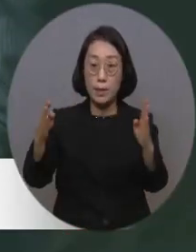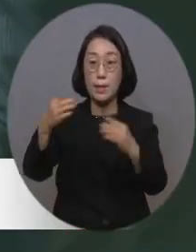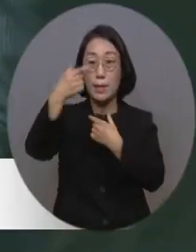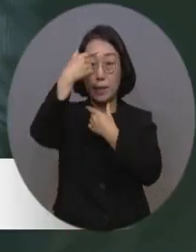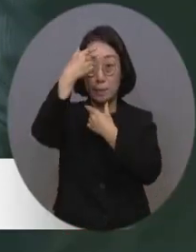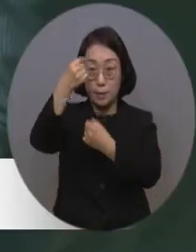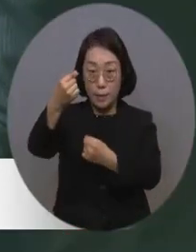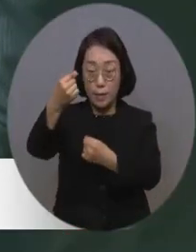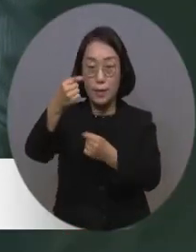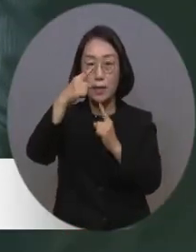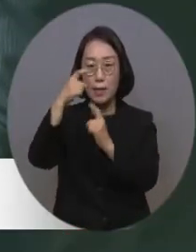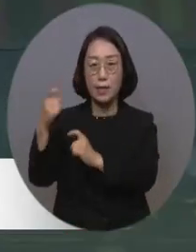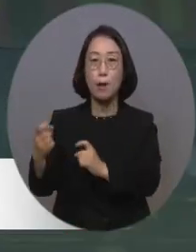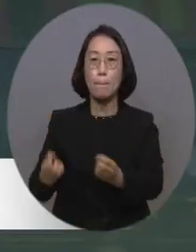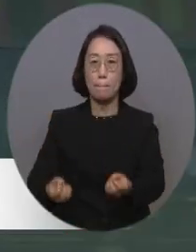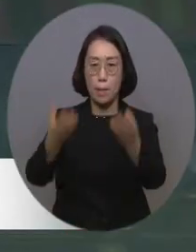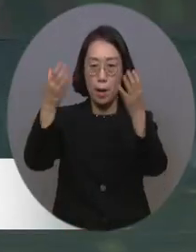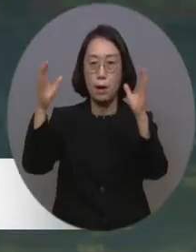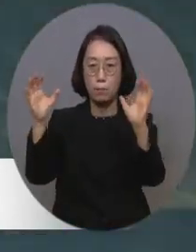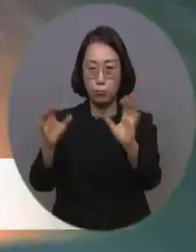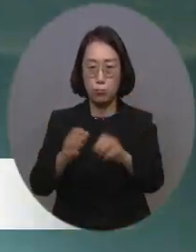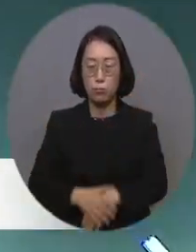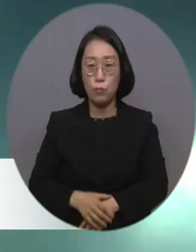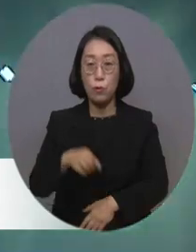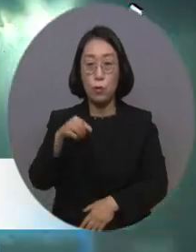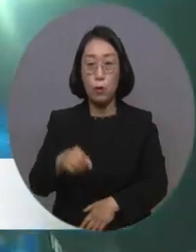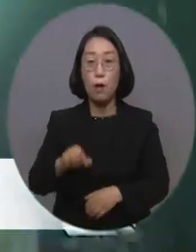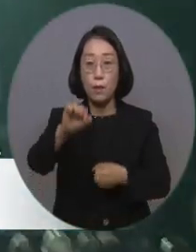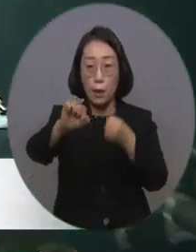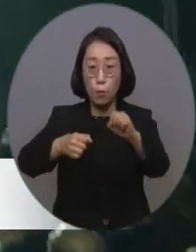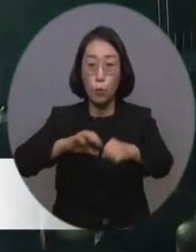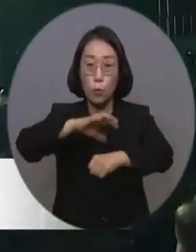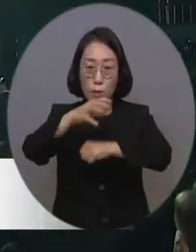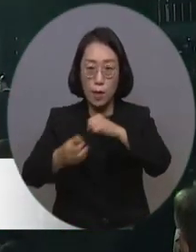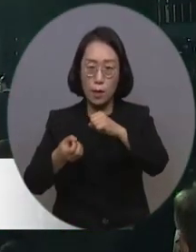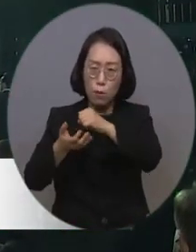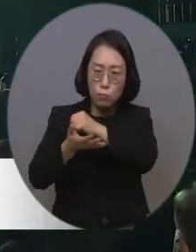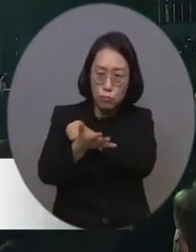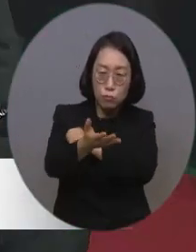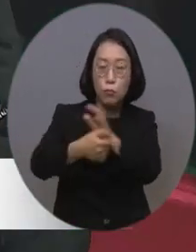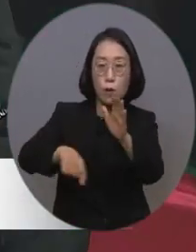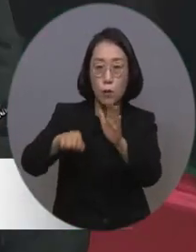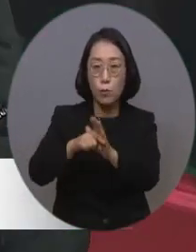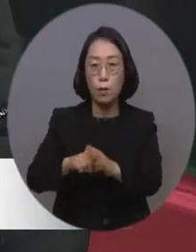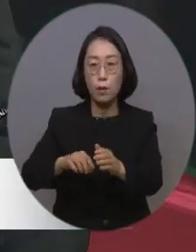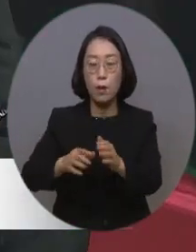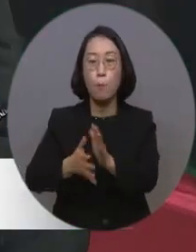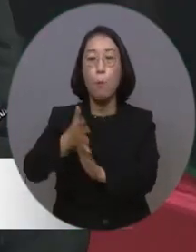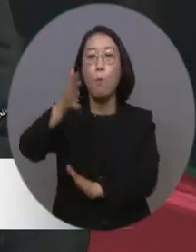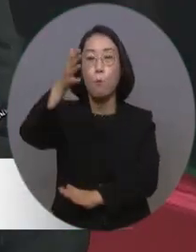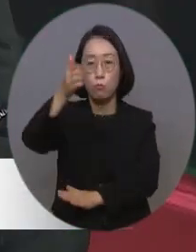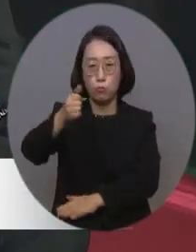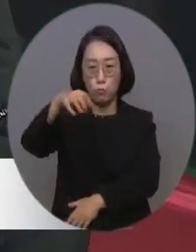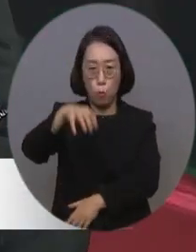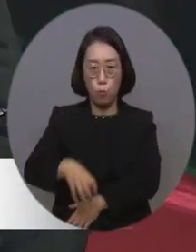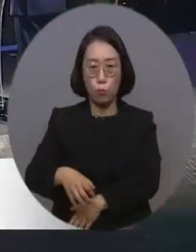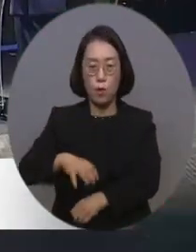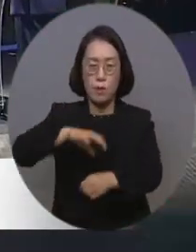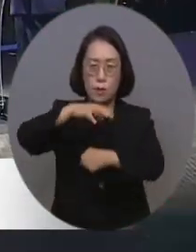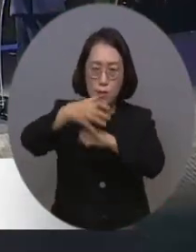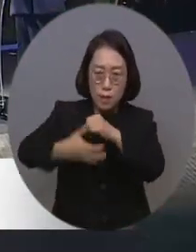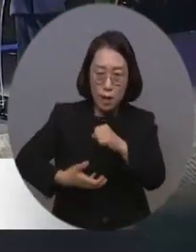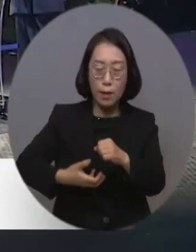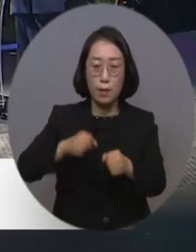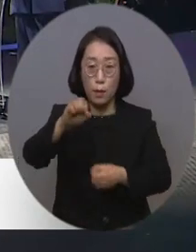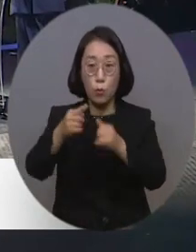기념 행사를 열었습니다. 국기원은 태권도 세계화를 선도하는 세계 태권도 본부로서 전 세계